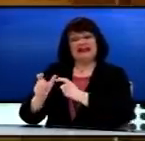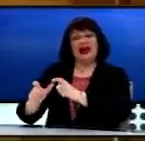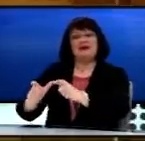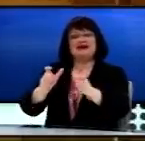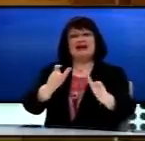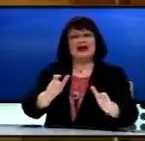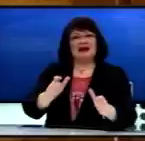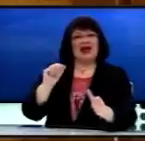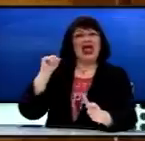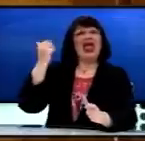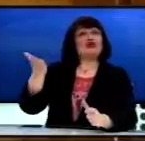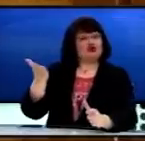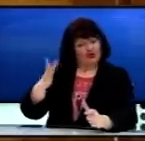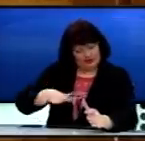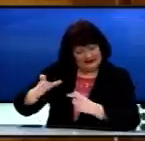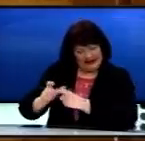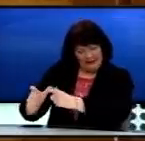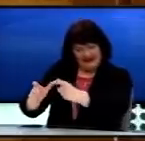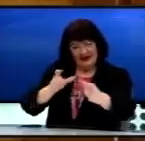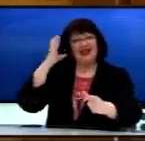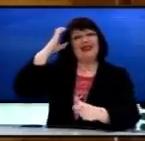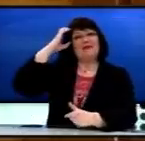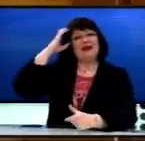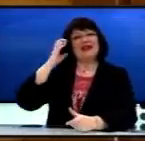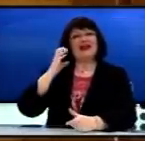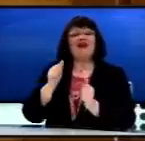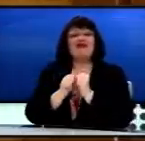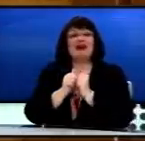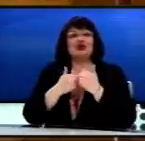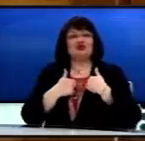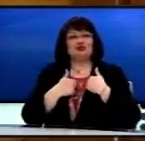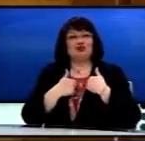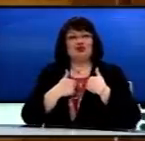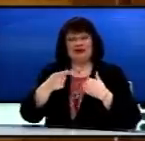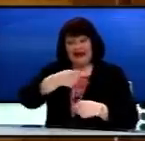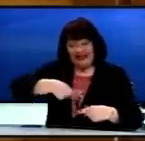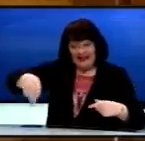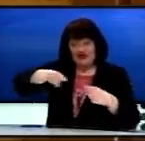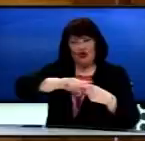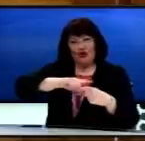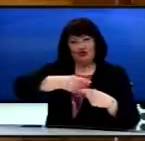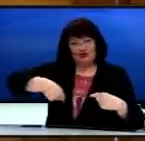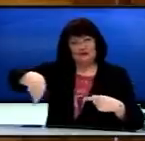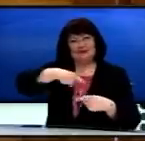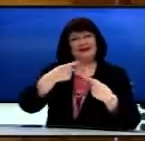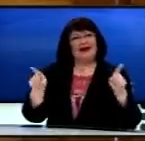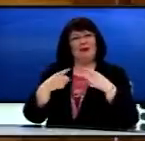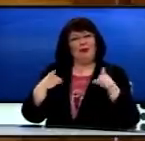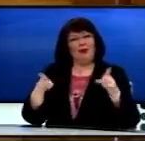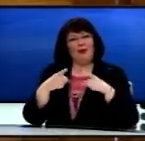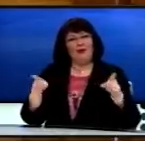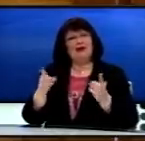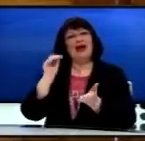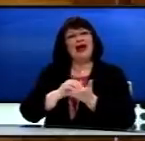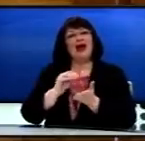«Τραπεζάκια έξω», που θύμισε ένας καλός μου φίλος ότι στο δίσκο αυτό υπάρχει και